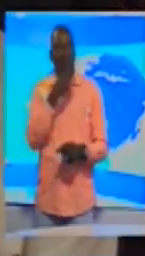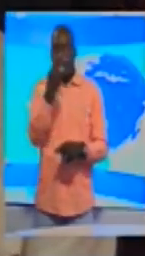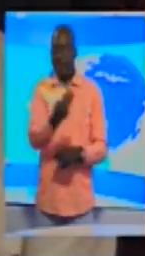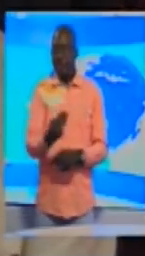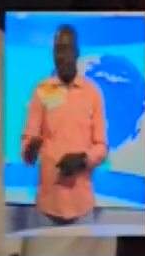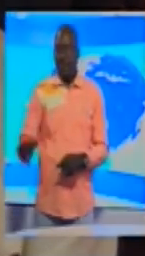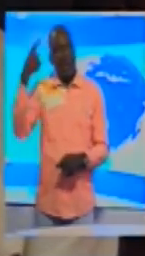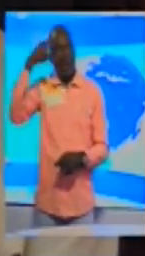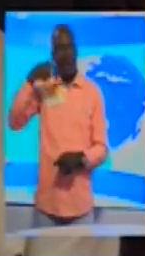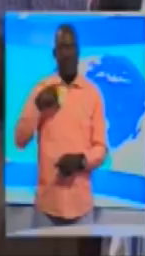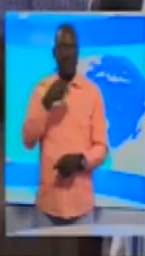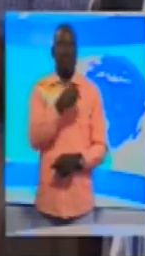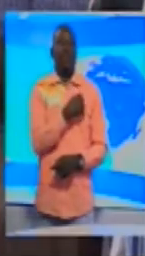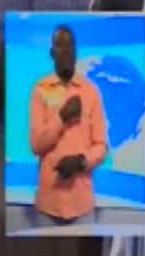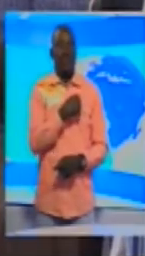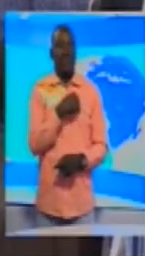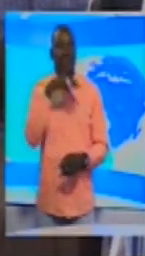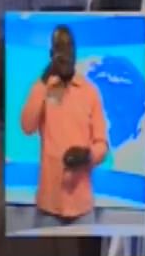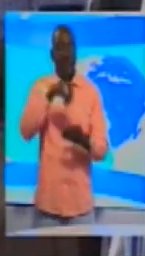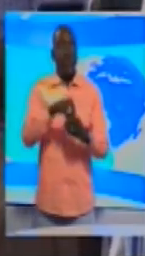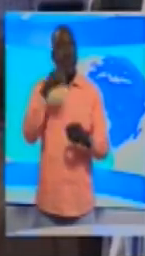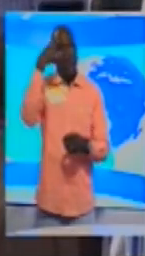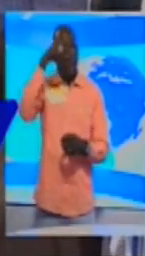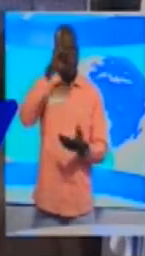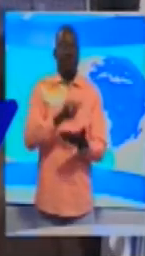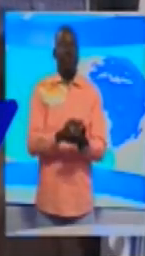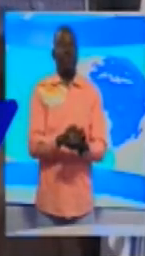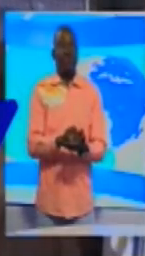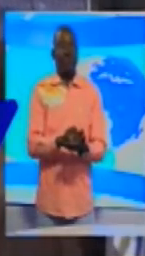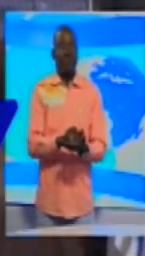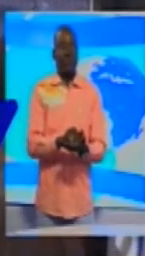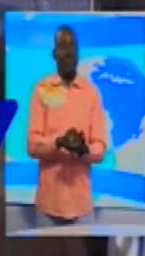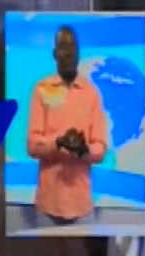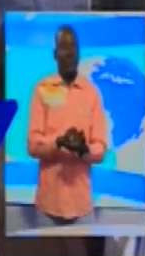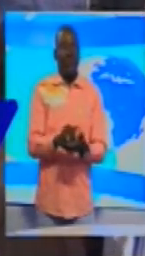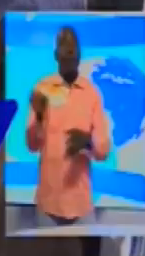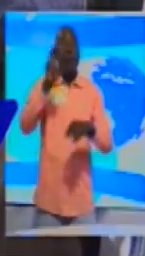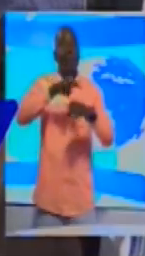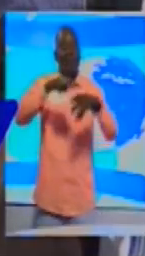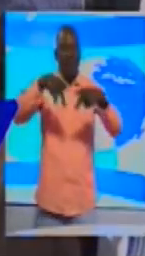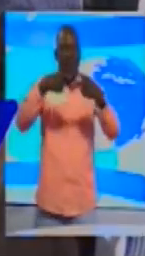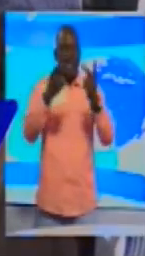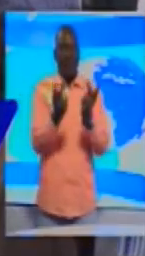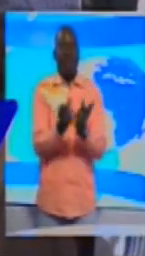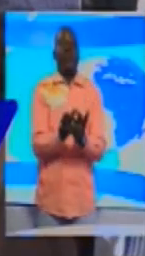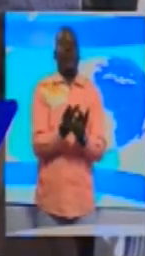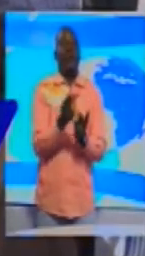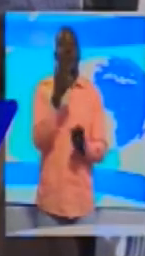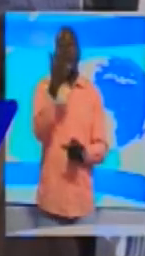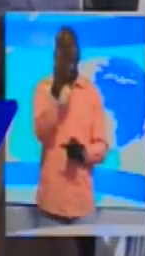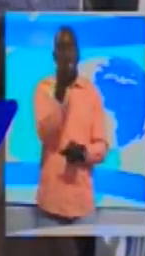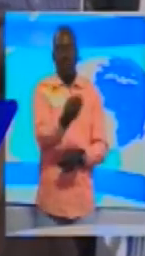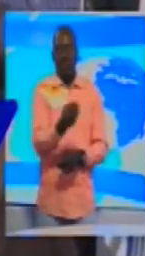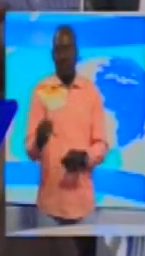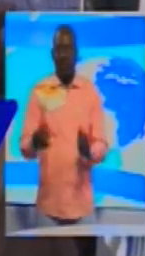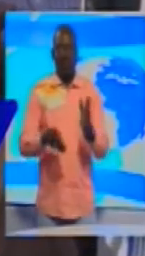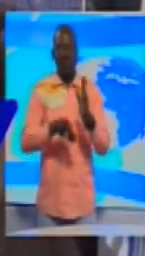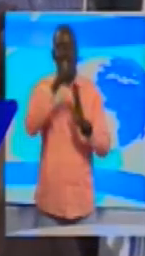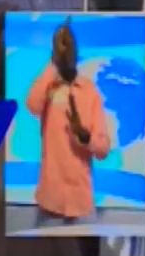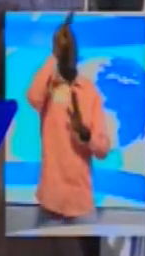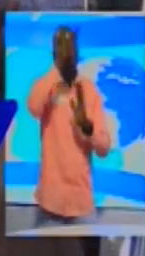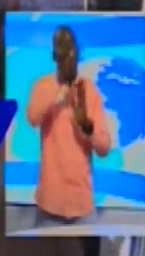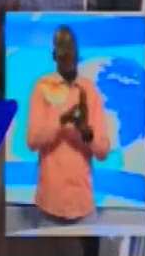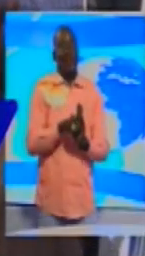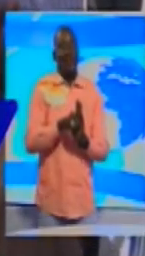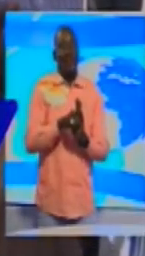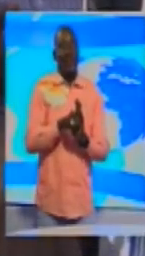ses membres. C'est dans cette optique qu'il a mis en place trois outils de développement,